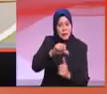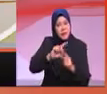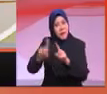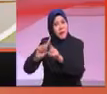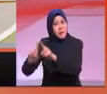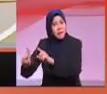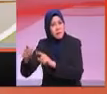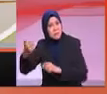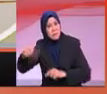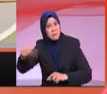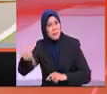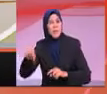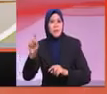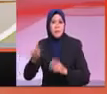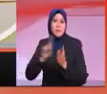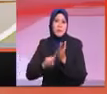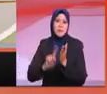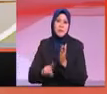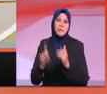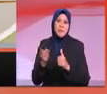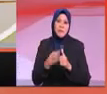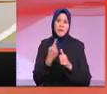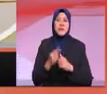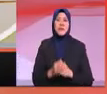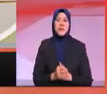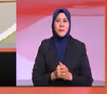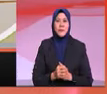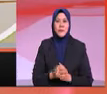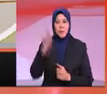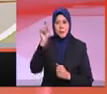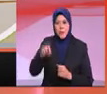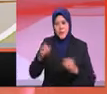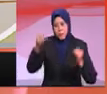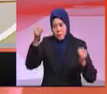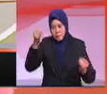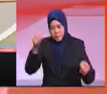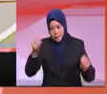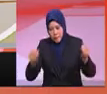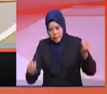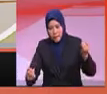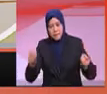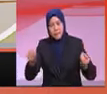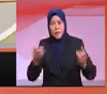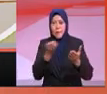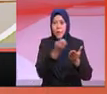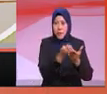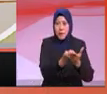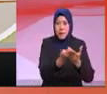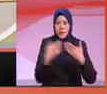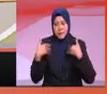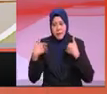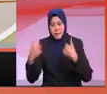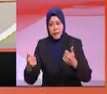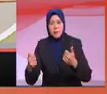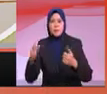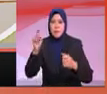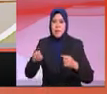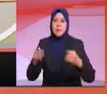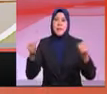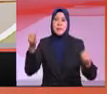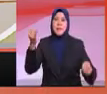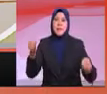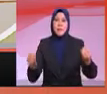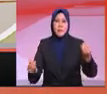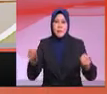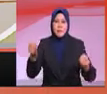sebagainya. Jadi inilah bagaimana kita kena imbangi, iaitu ekonomi dan juga kesihatan. Inilah yang